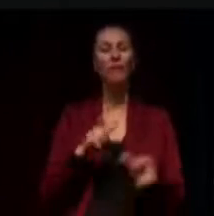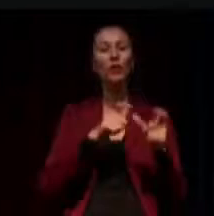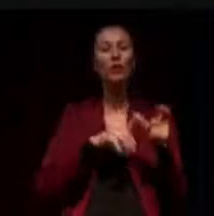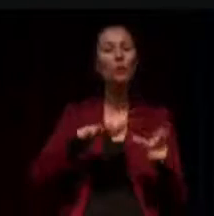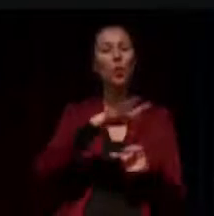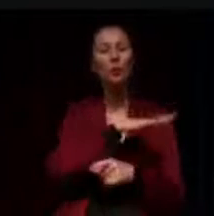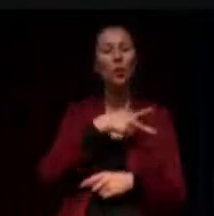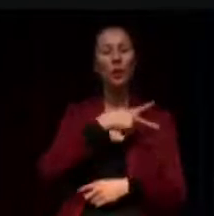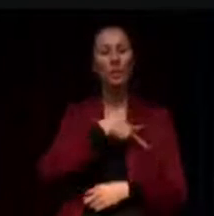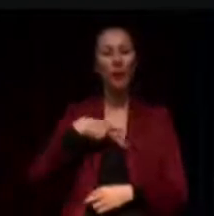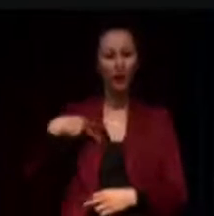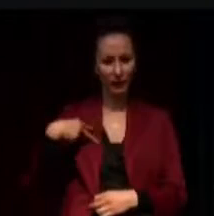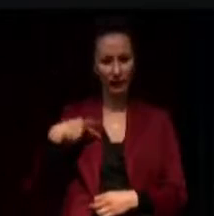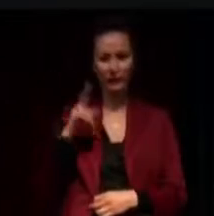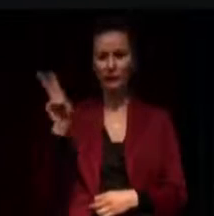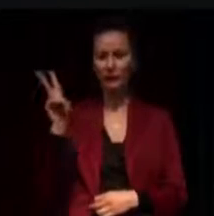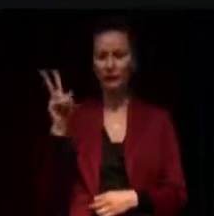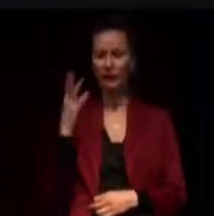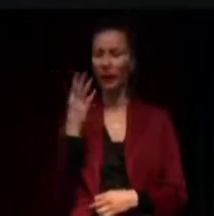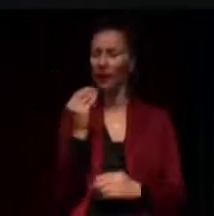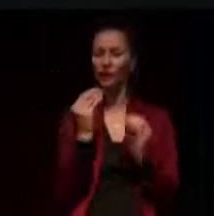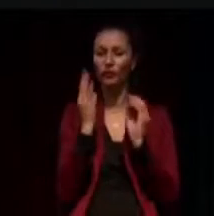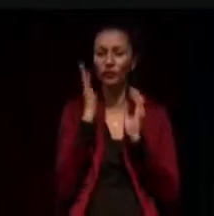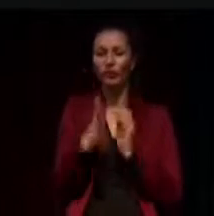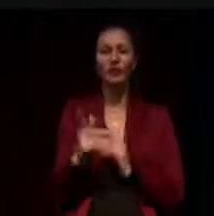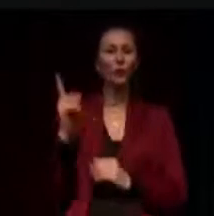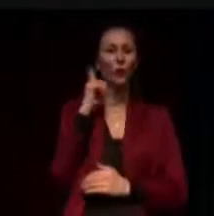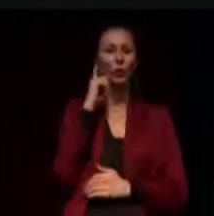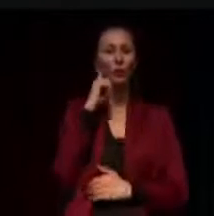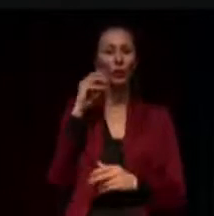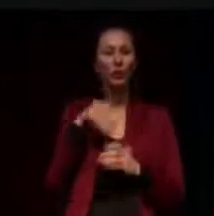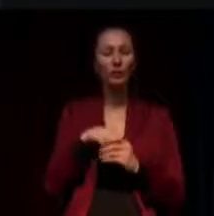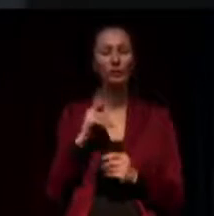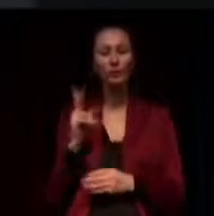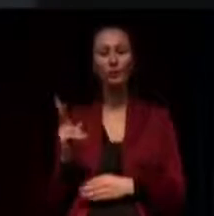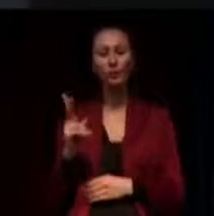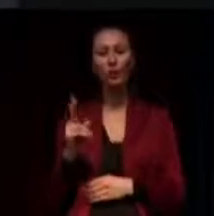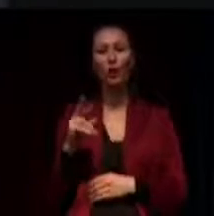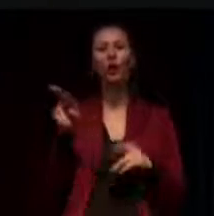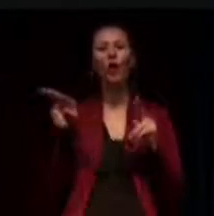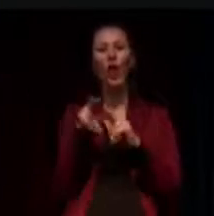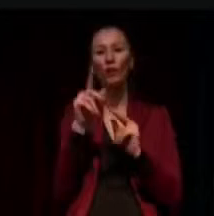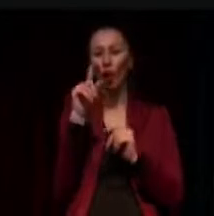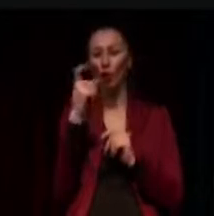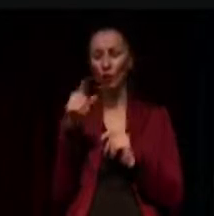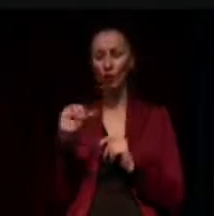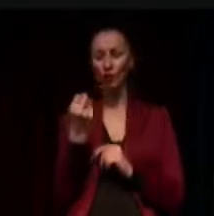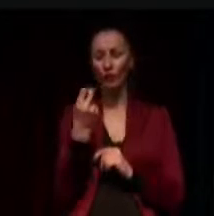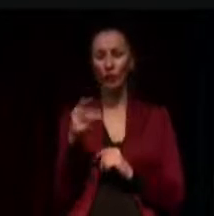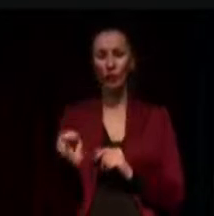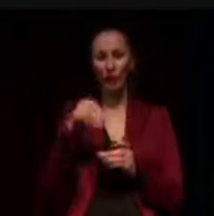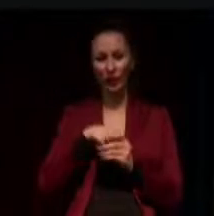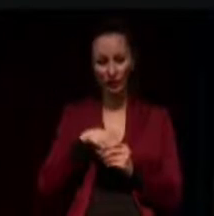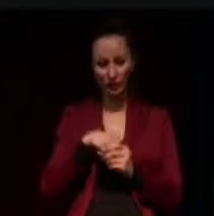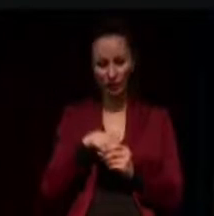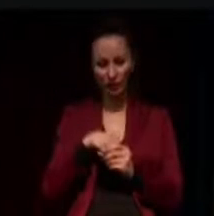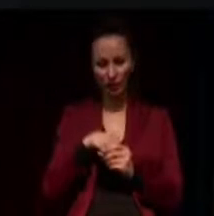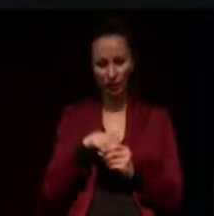Sosyal belediyecilik sizin yine en çok övündüğünüz yönünüz. Özellikle COVID-19 salgını döneminde